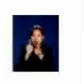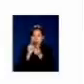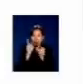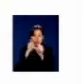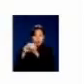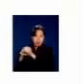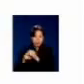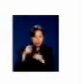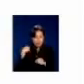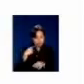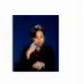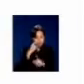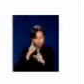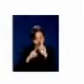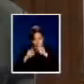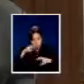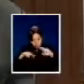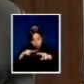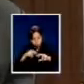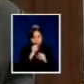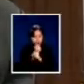ก็เช็คอินความดีเขาได้ไปช่วย